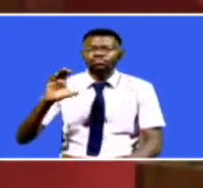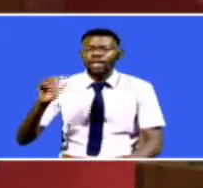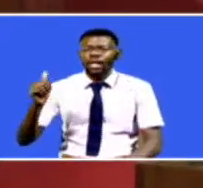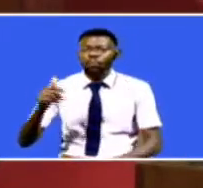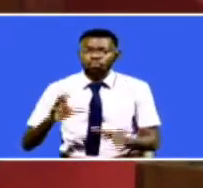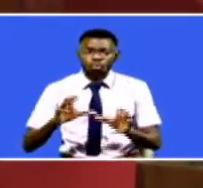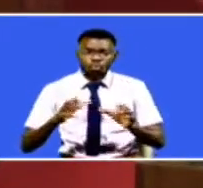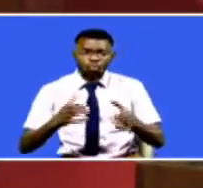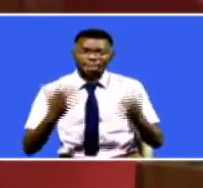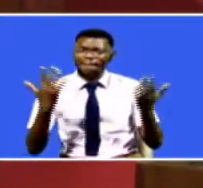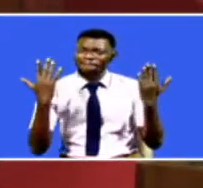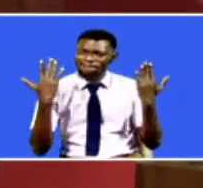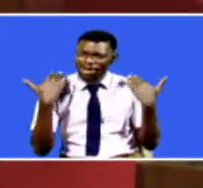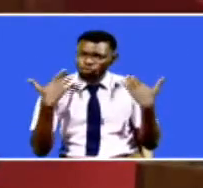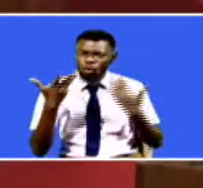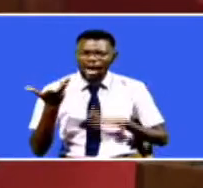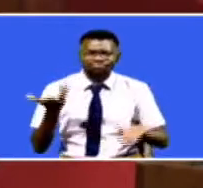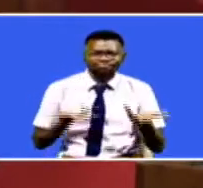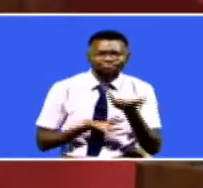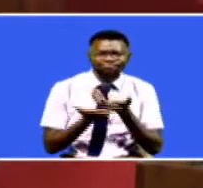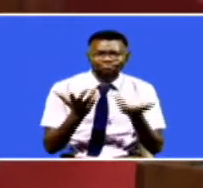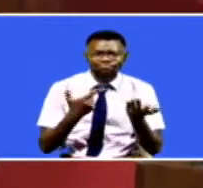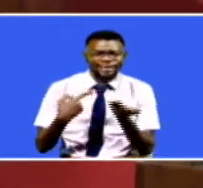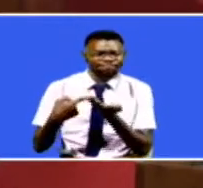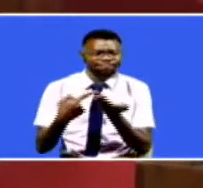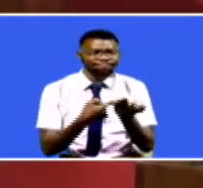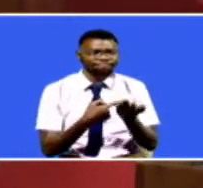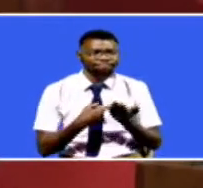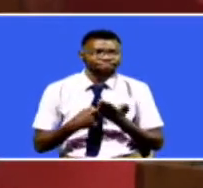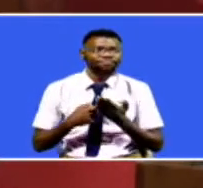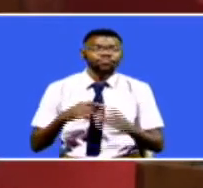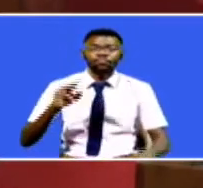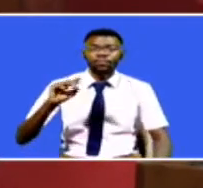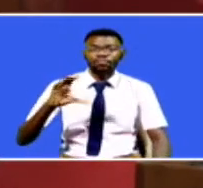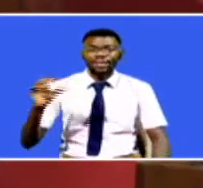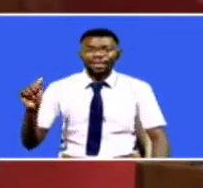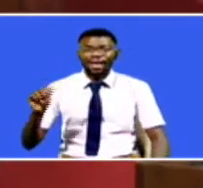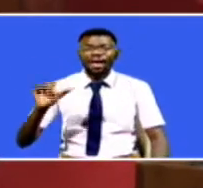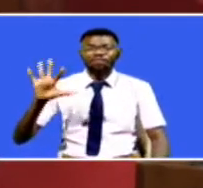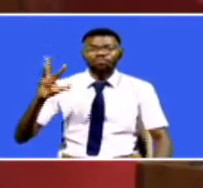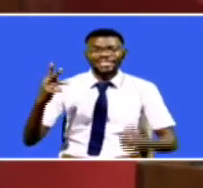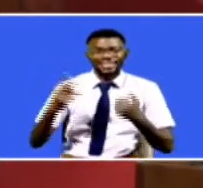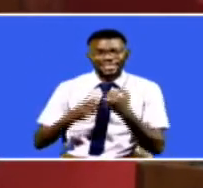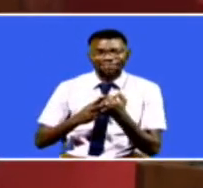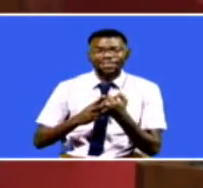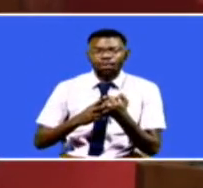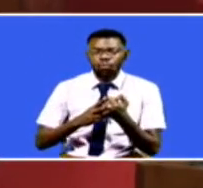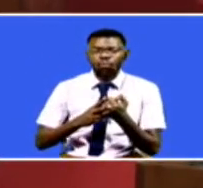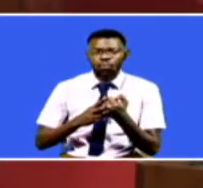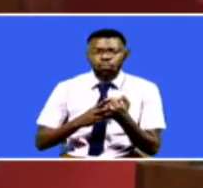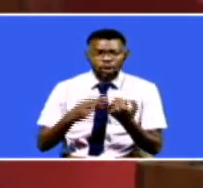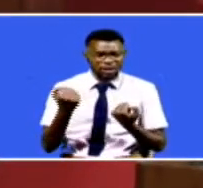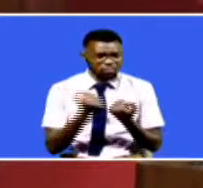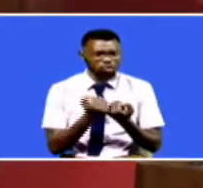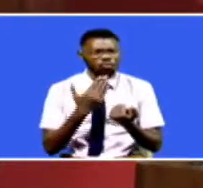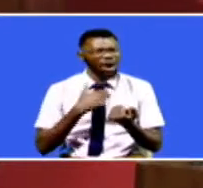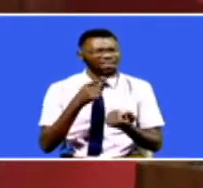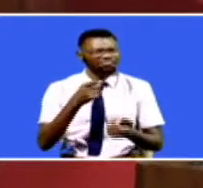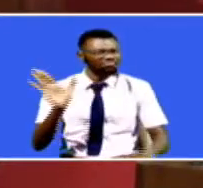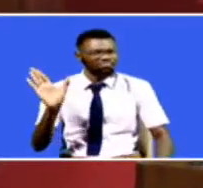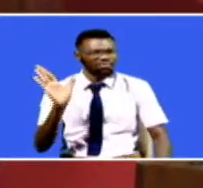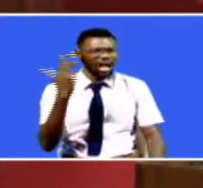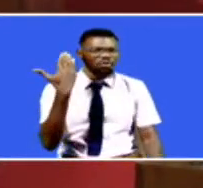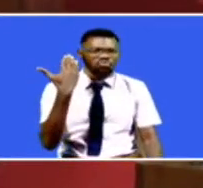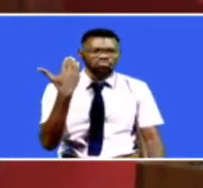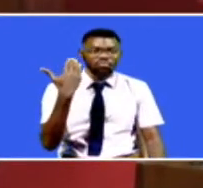wanaendelea kujadili hoja hiyo ambayo iliungwa mkono na wawakilishi wadi 57 kati ya 69 wa kaunti hiyo.